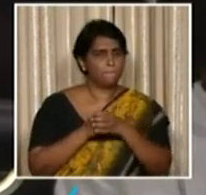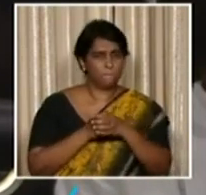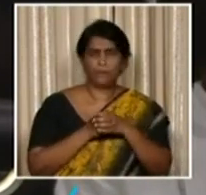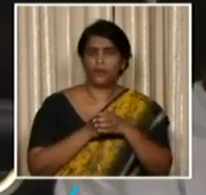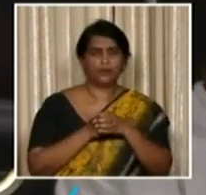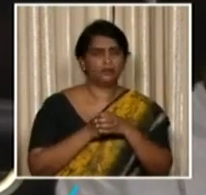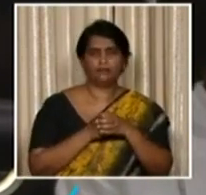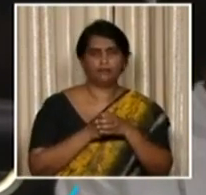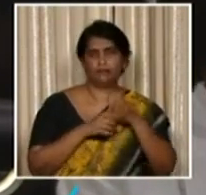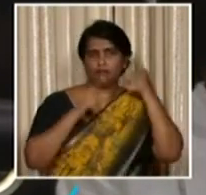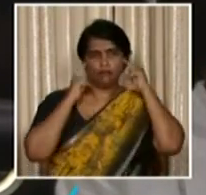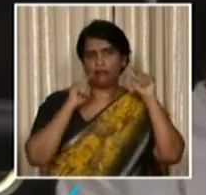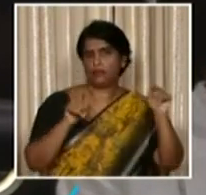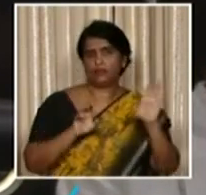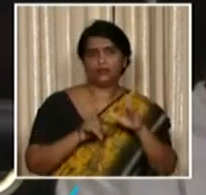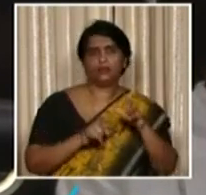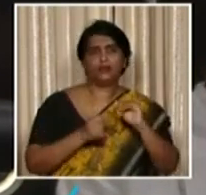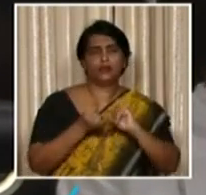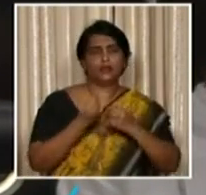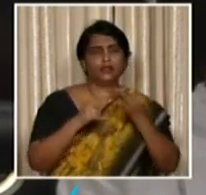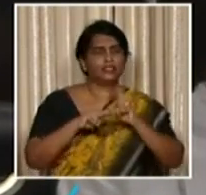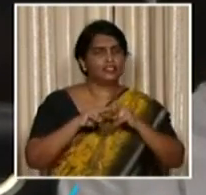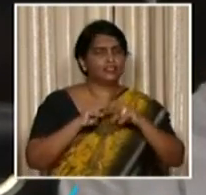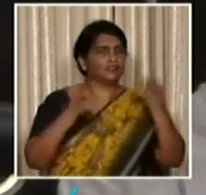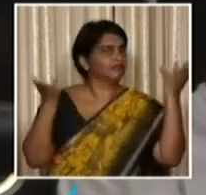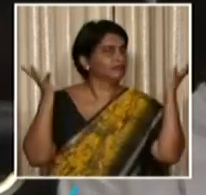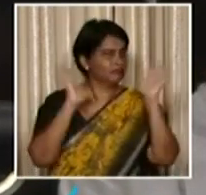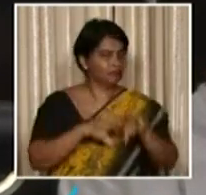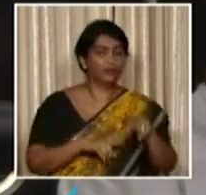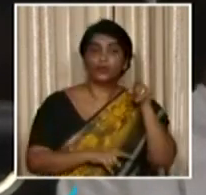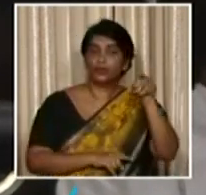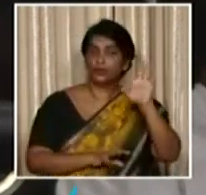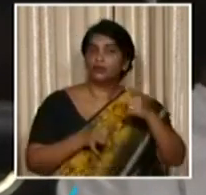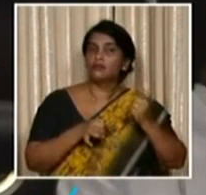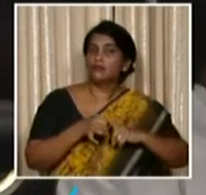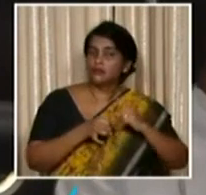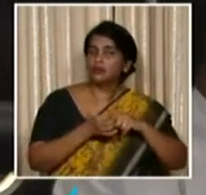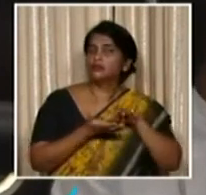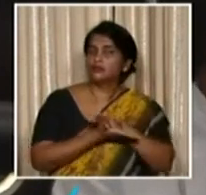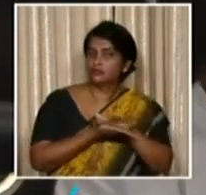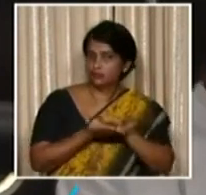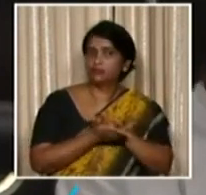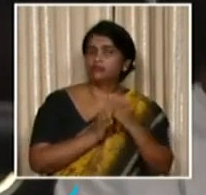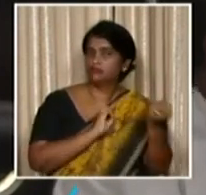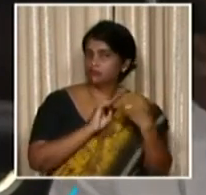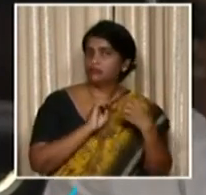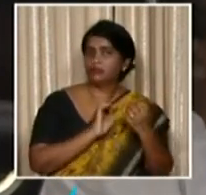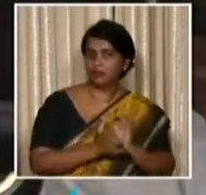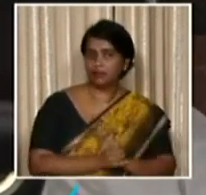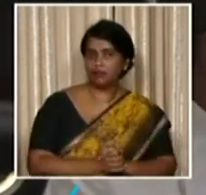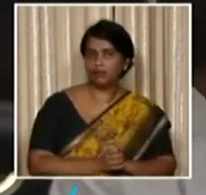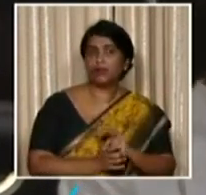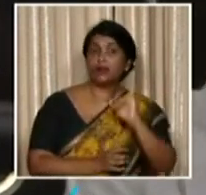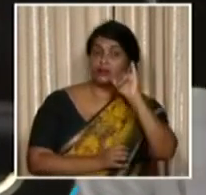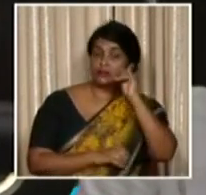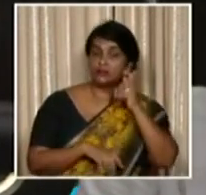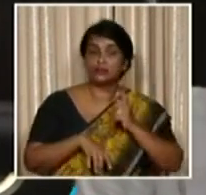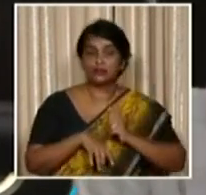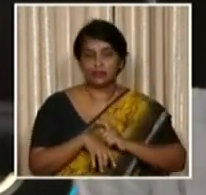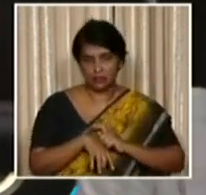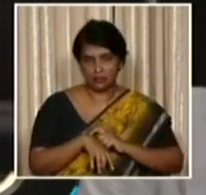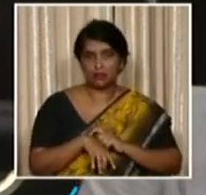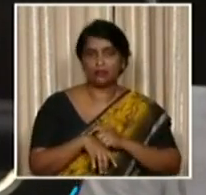ගන්නෙ නෑ. නිලධාරීන් කැඳවලා ඔවුන්ගෙන් පැහැදිලි කිරීම කරගන්නවා. සමහර